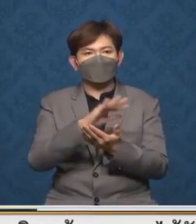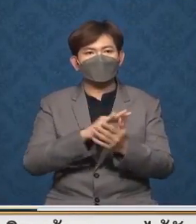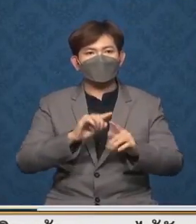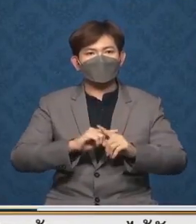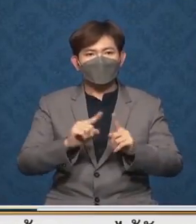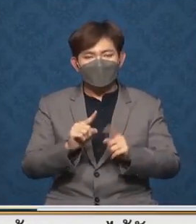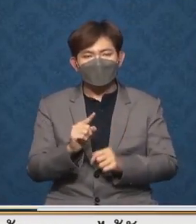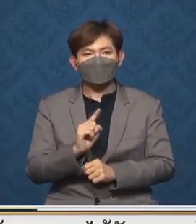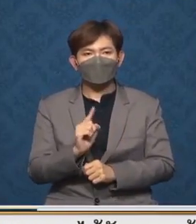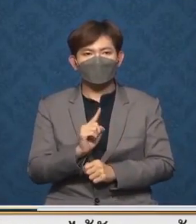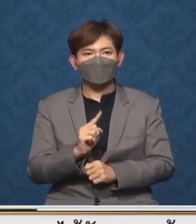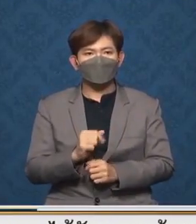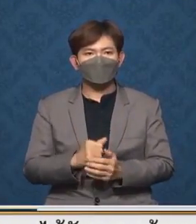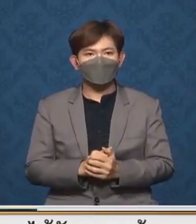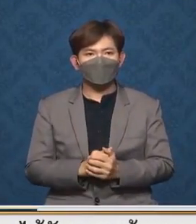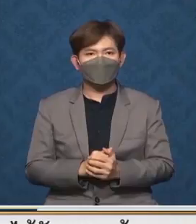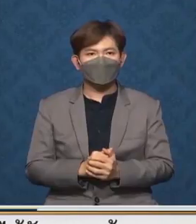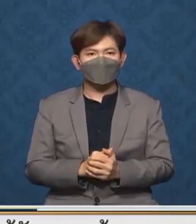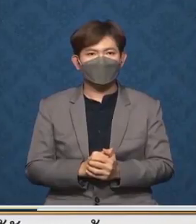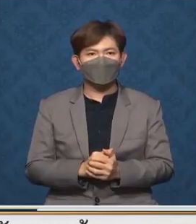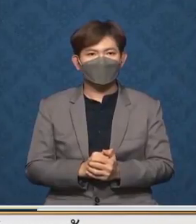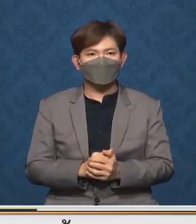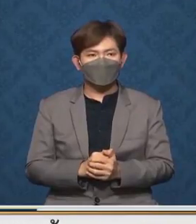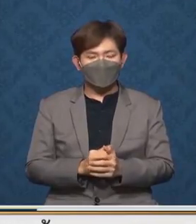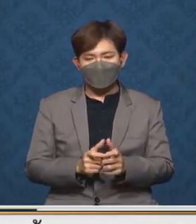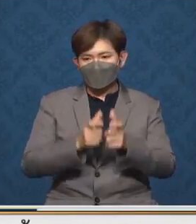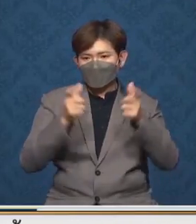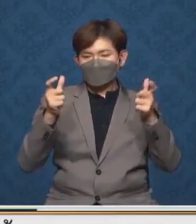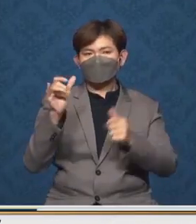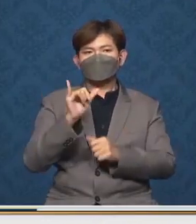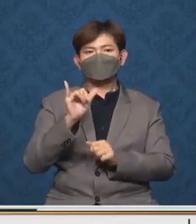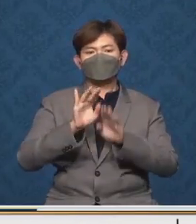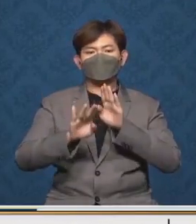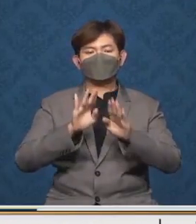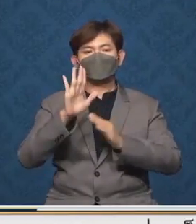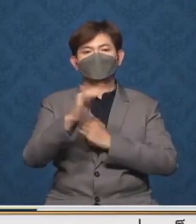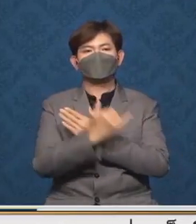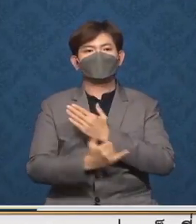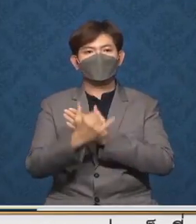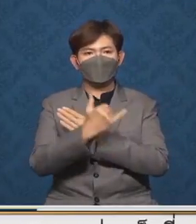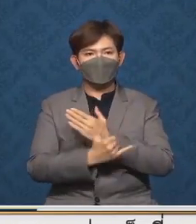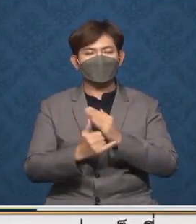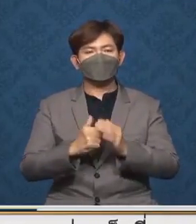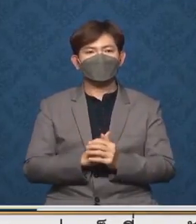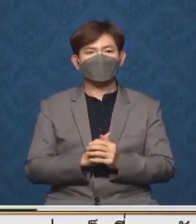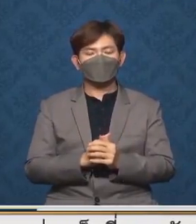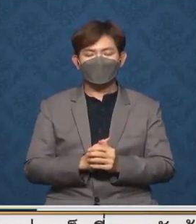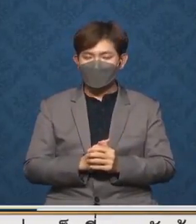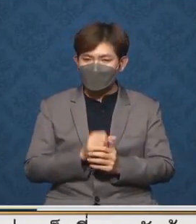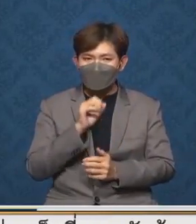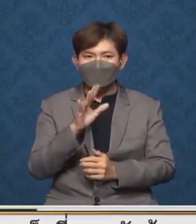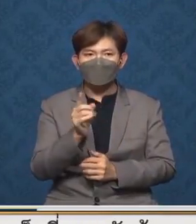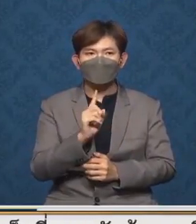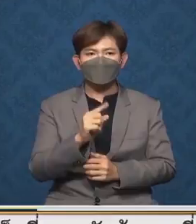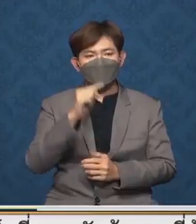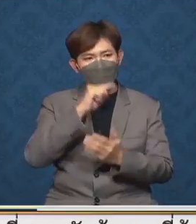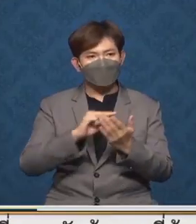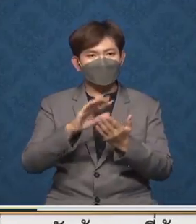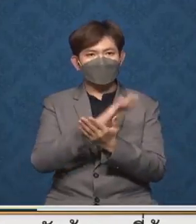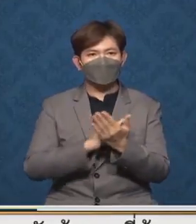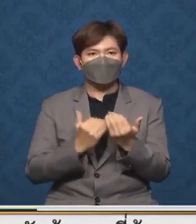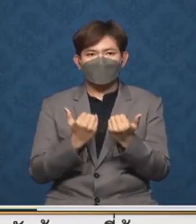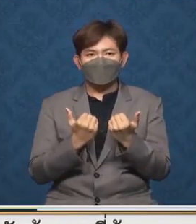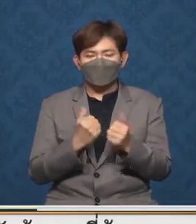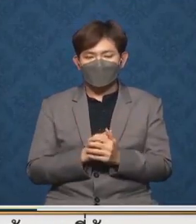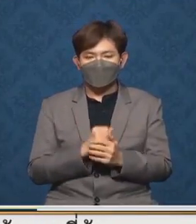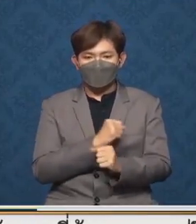ได้ว่ายังไม่ใช่คลื่นขนาดยักษ์นะครับเมื่อเปรียบเทียบกับประเทศอื่นทั่วโลกผมขอยืนยันนะครับแม้ว่าประเทศไทยจะไม่ได้เป็นประเทศ